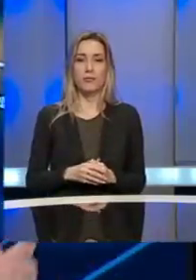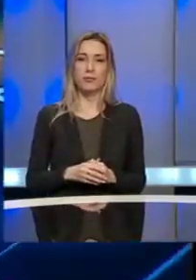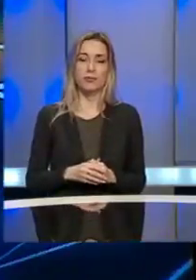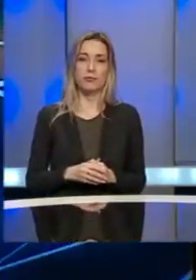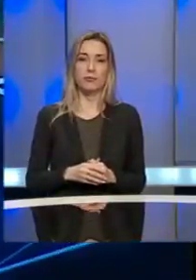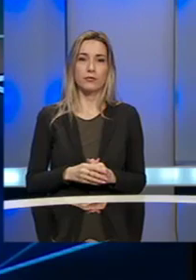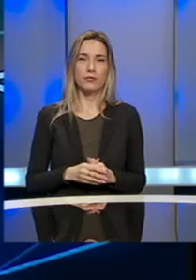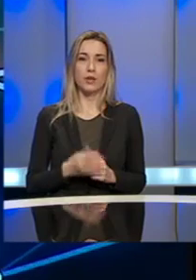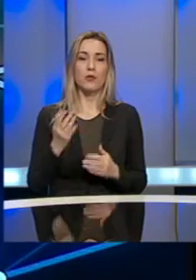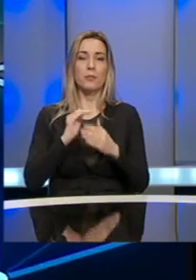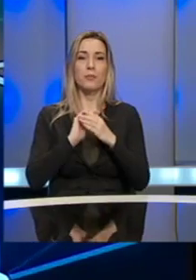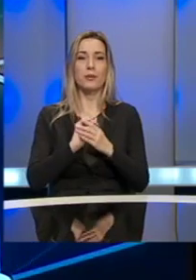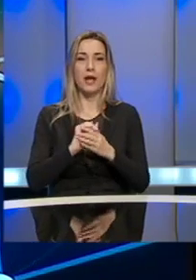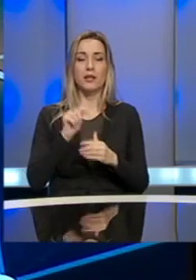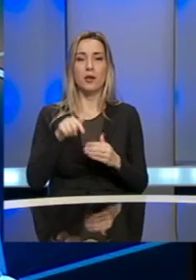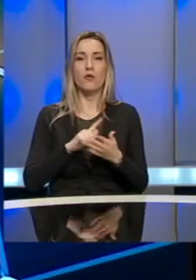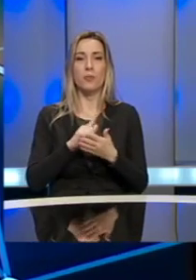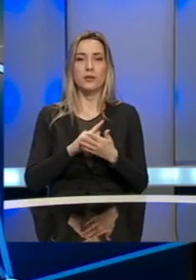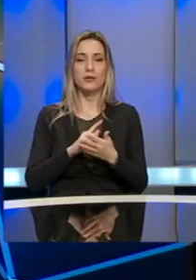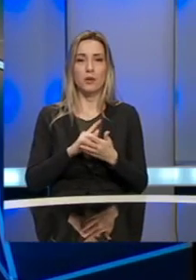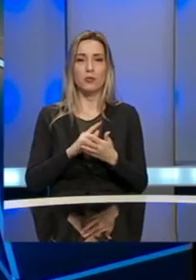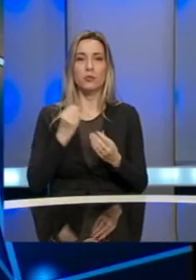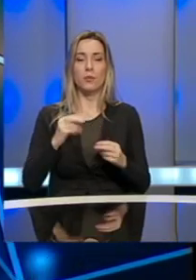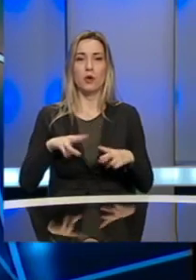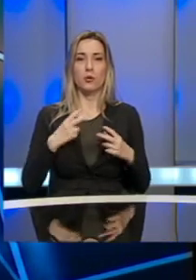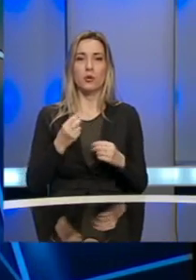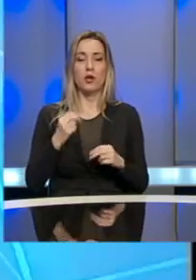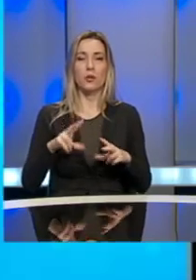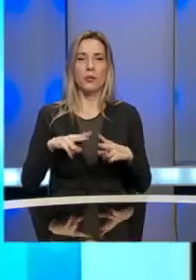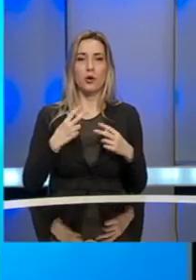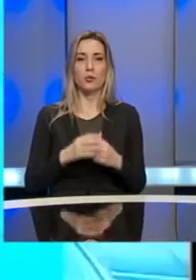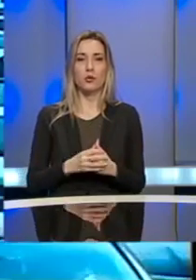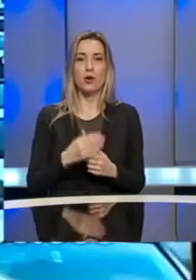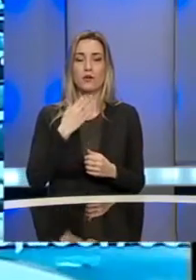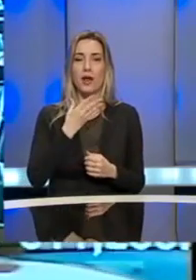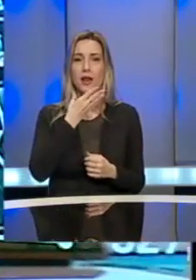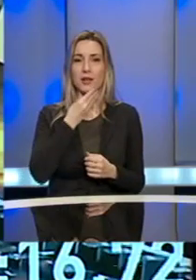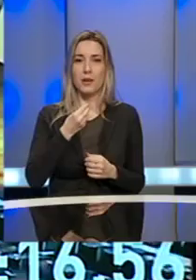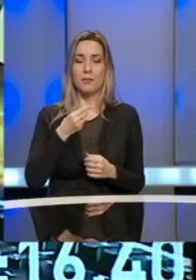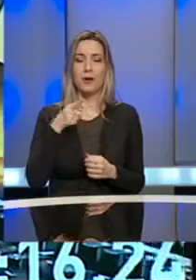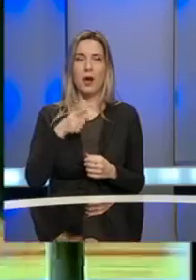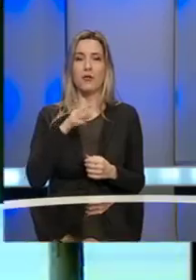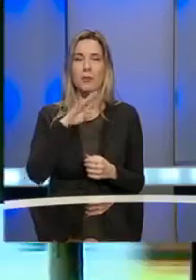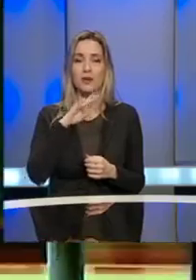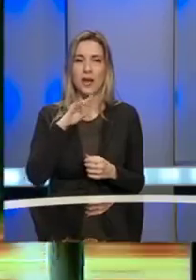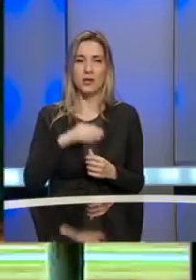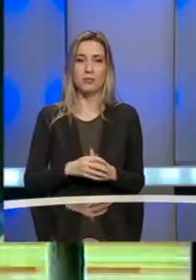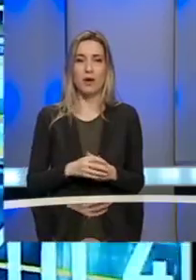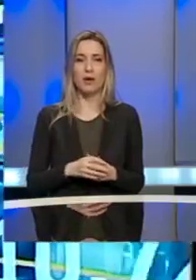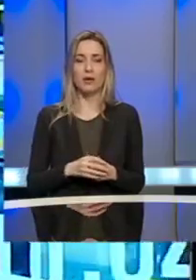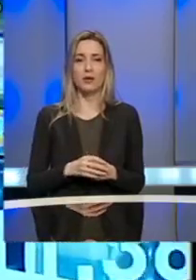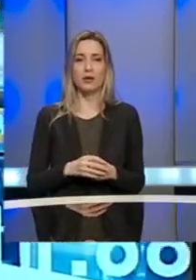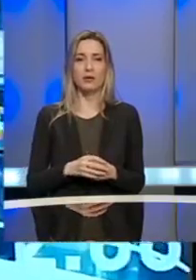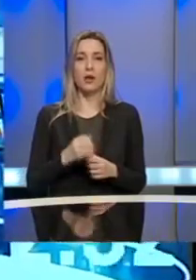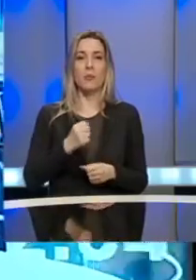Evo, prijatelj da kažem u ovom trenutku. Dobro vam jutro. Dobro jutro, hvala vam lijepo na ovim riječima i pozdrav prije